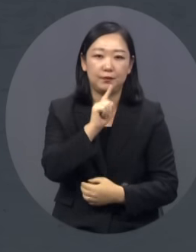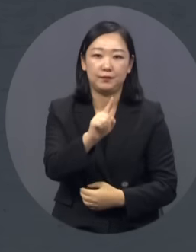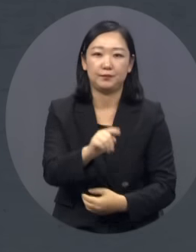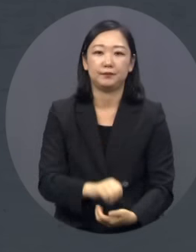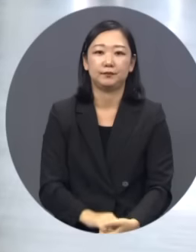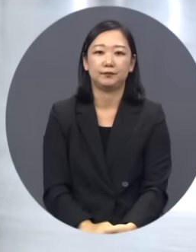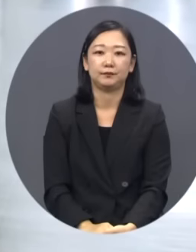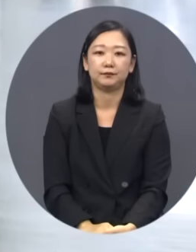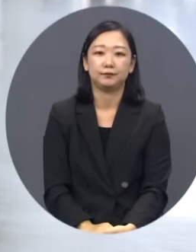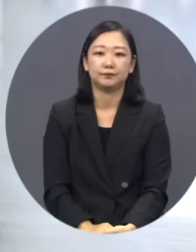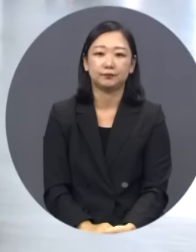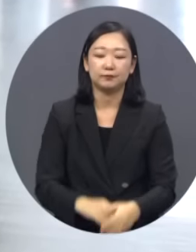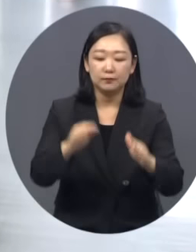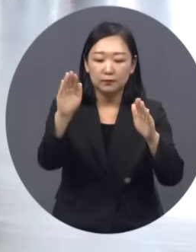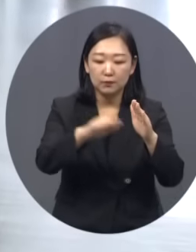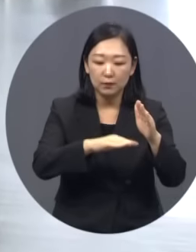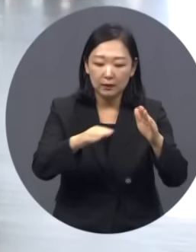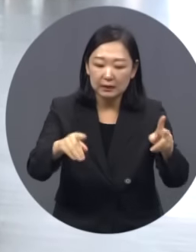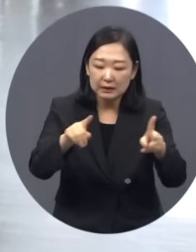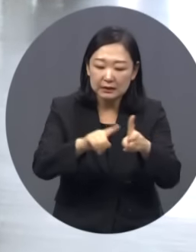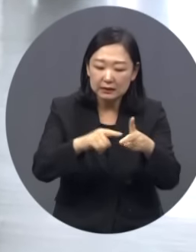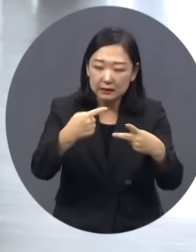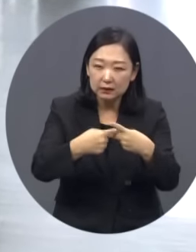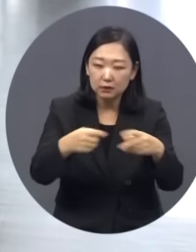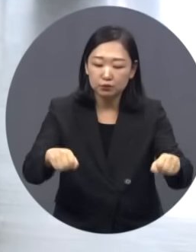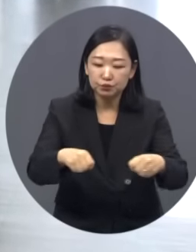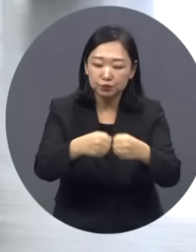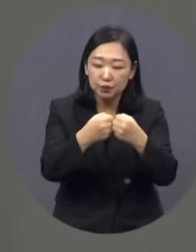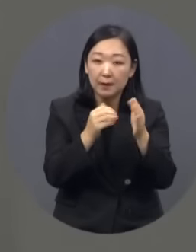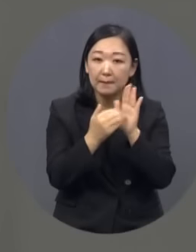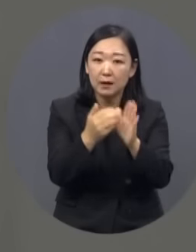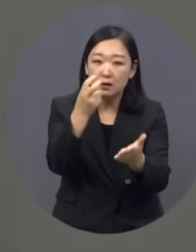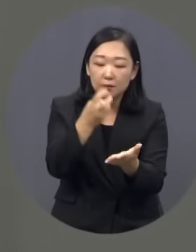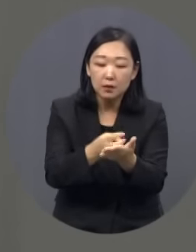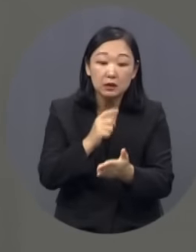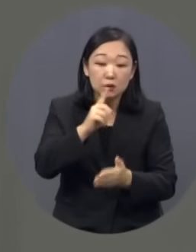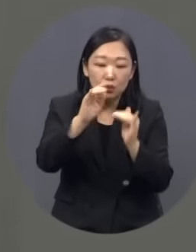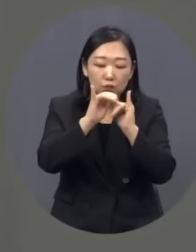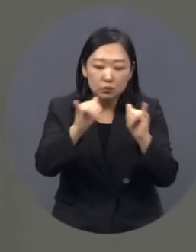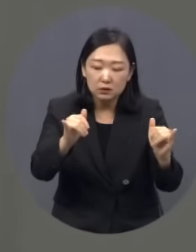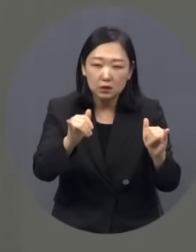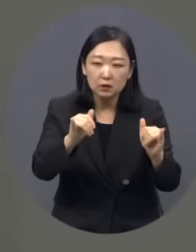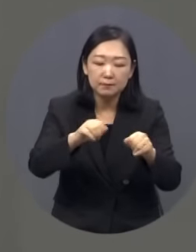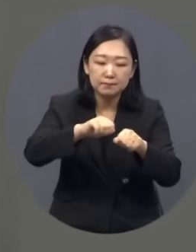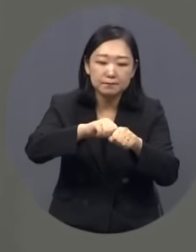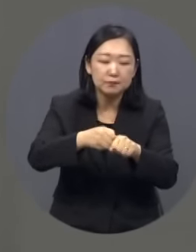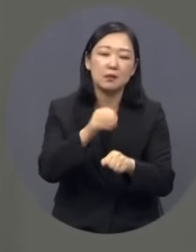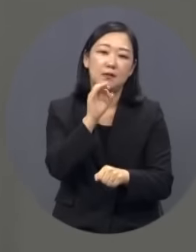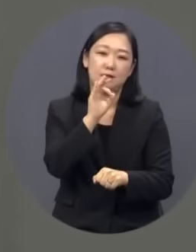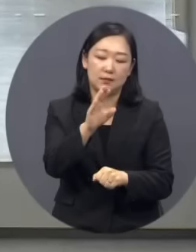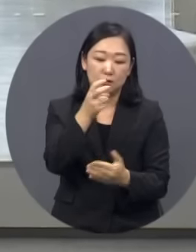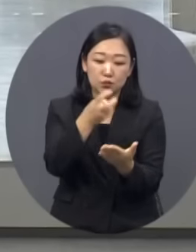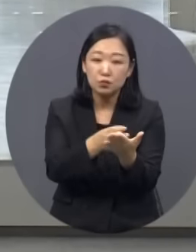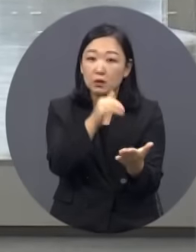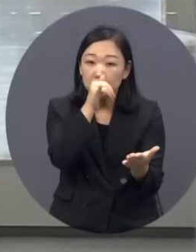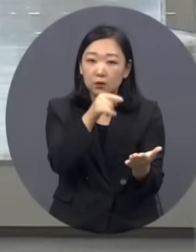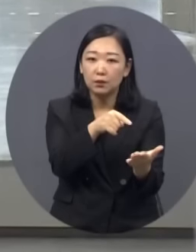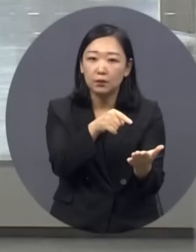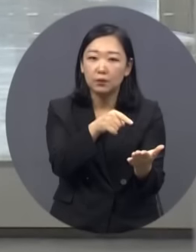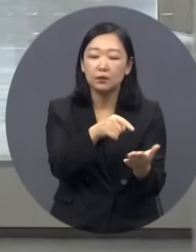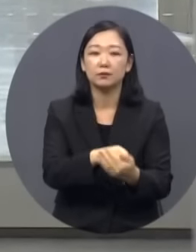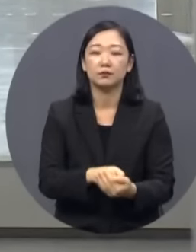밝혔습니다 공직자 이해충돌 방지법은 신고자에게 불이익을 줘서는 안 된다고 규정하고 있습니다